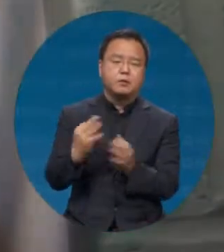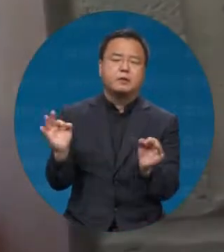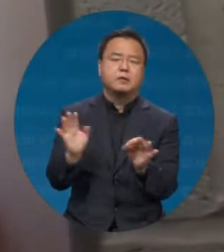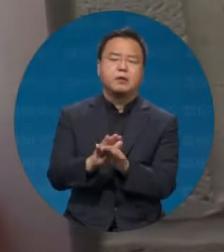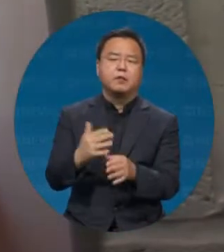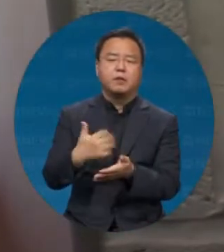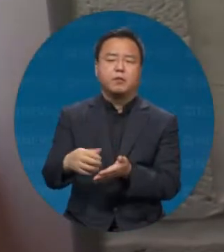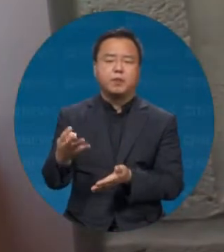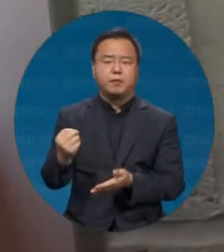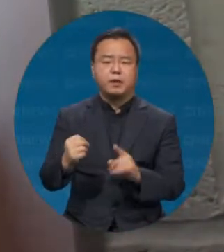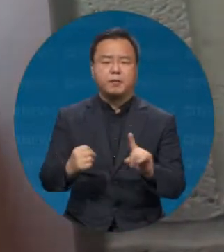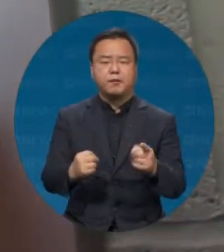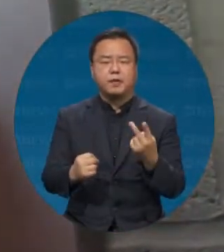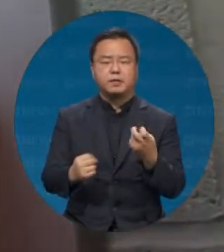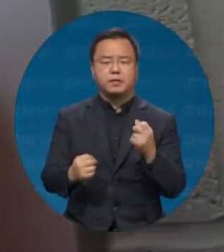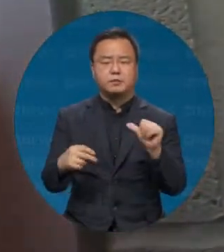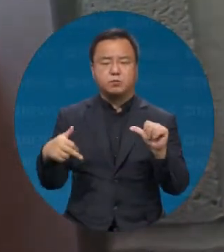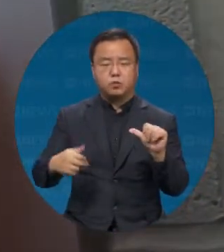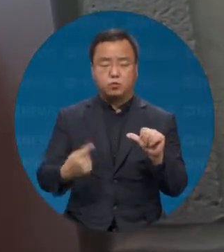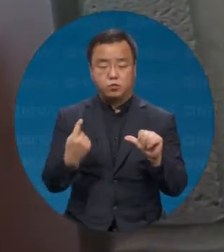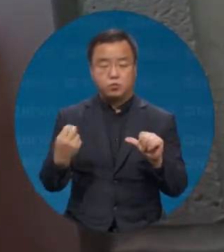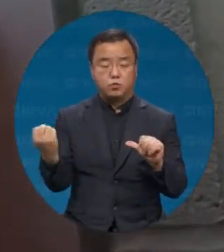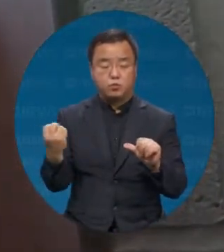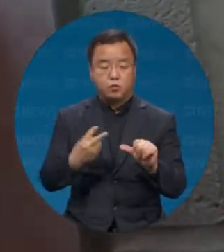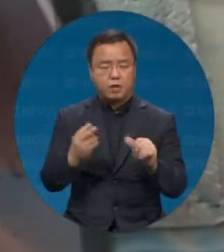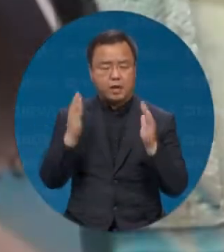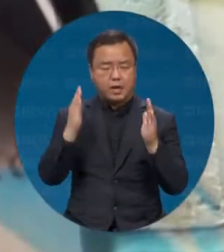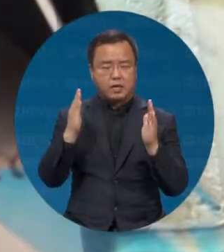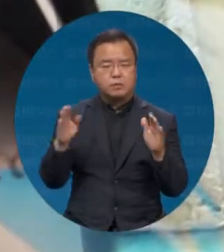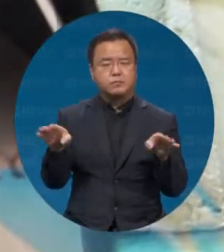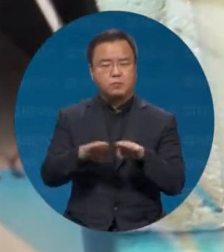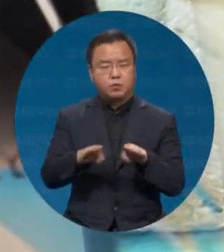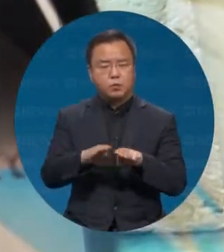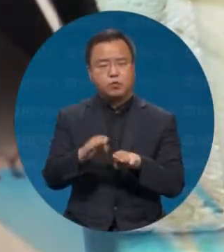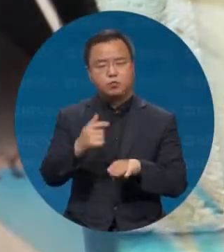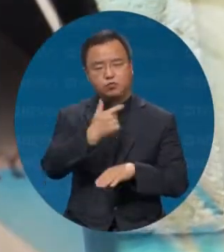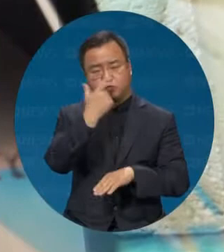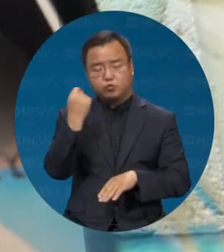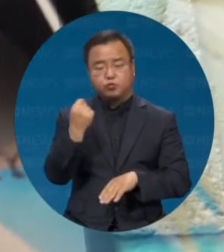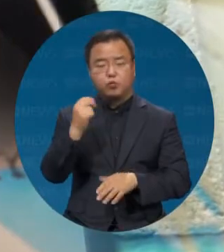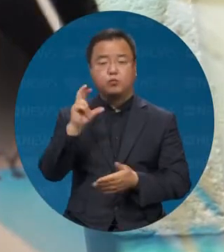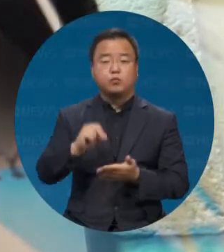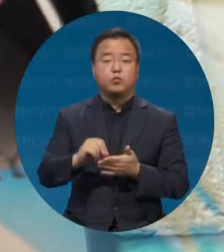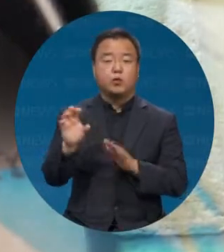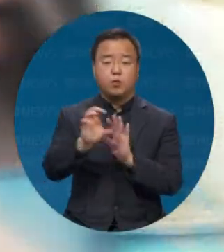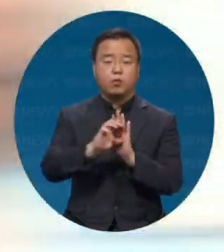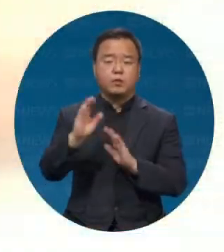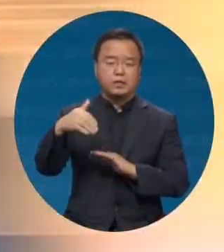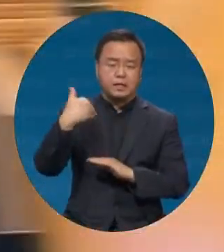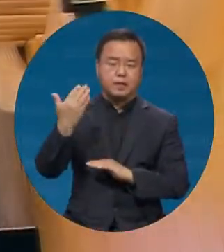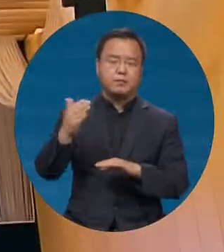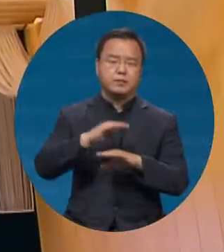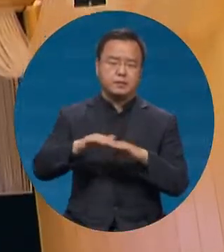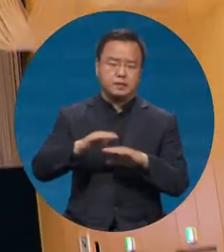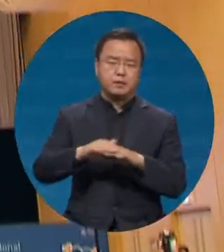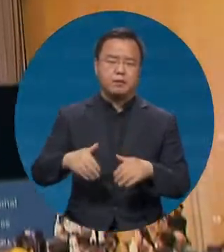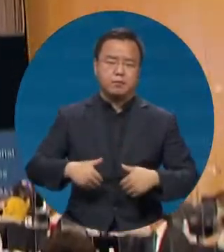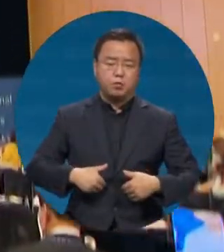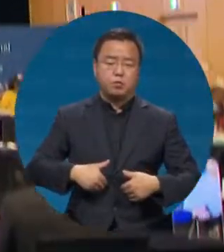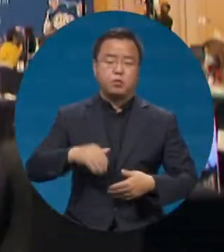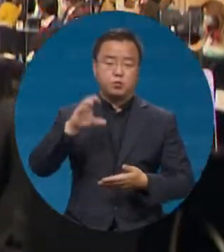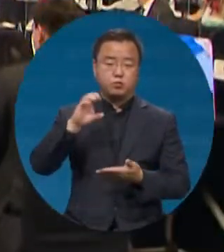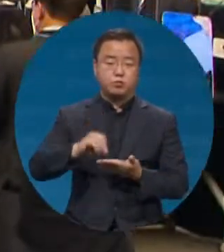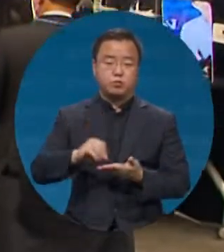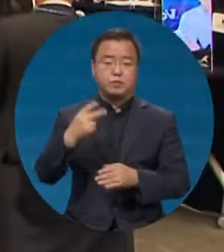대규모 감염병으로 인한 학습결손 문제, 코로나19 이후에도 전 세계가 풀어야 할 과제 가운데 하나입니다. 2년마다